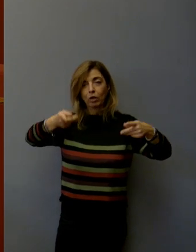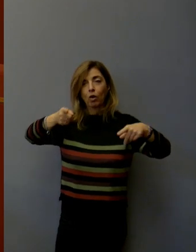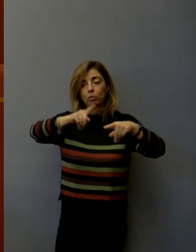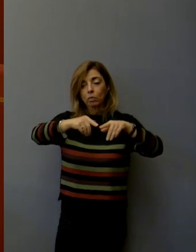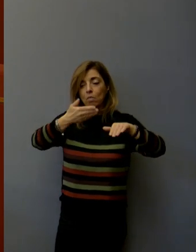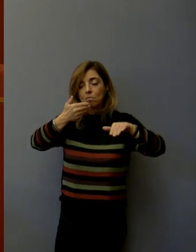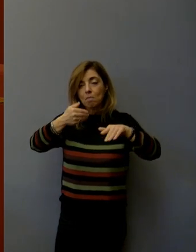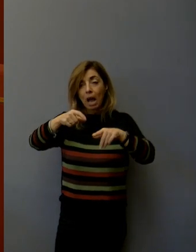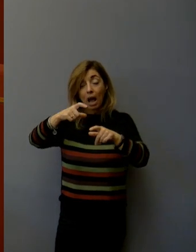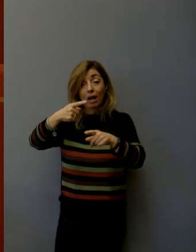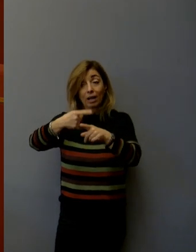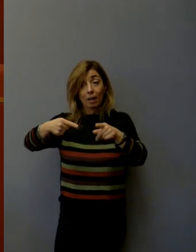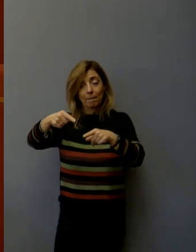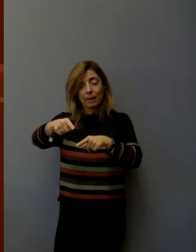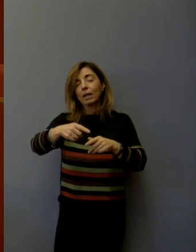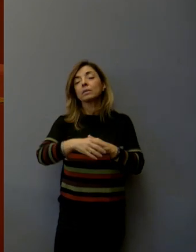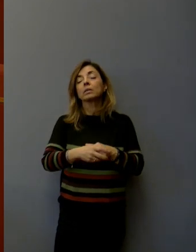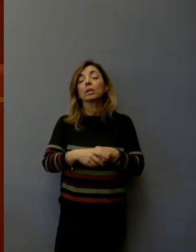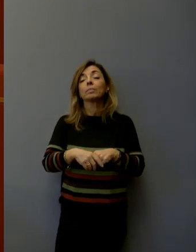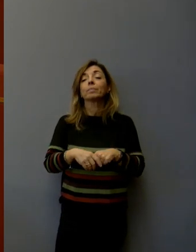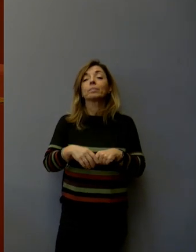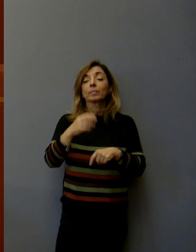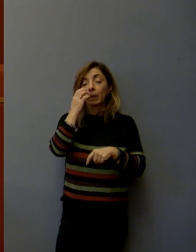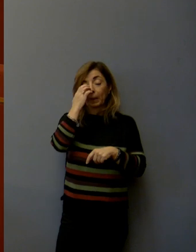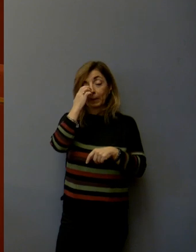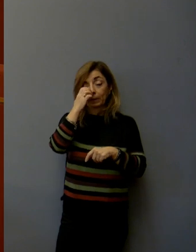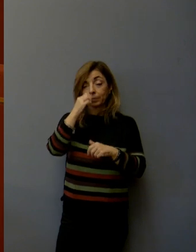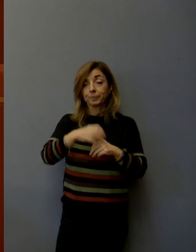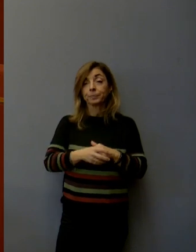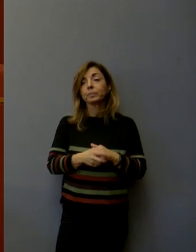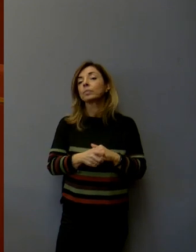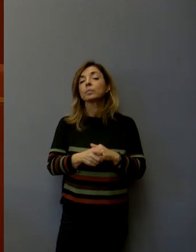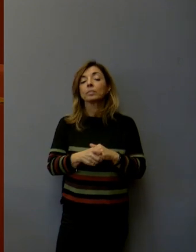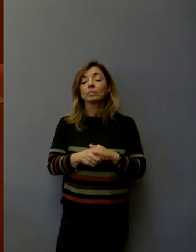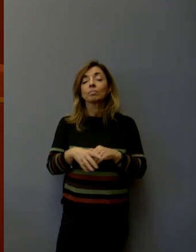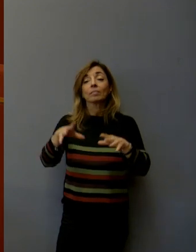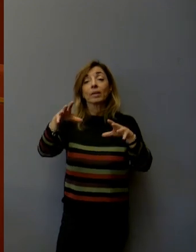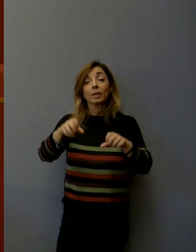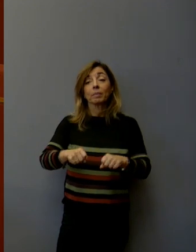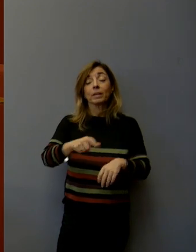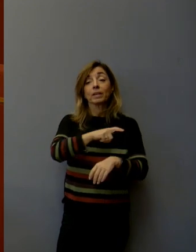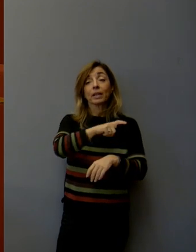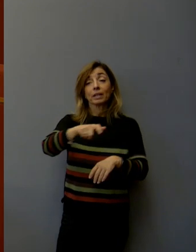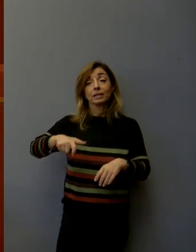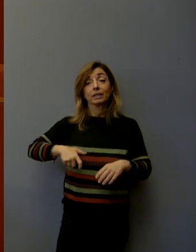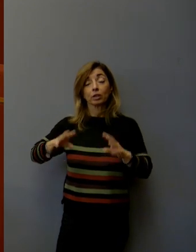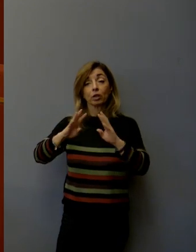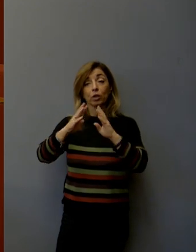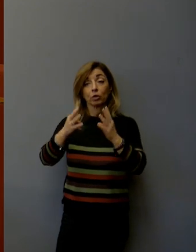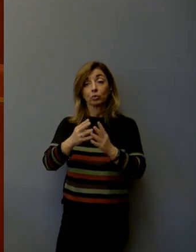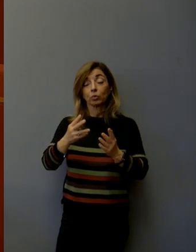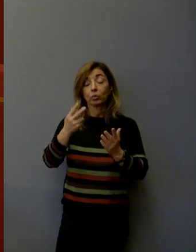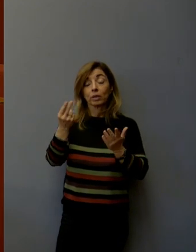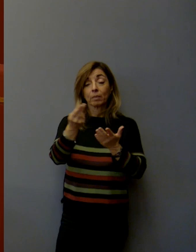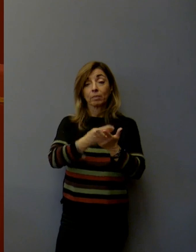a Monte proprio dall'incrocio con via Gava per evitare l'inondazione della crisi in caso di forti piogge si impegna il Sindaco la Giunta finanziaria nell'ambito del Piano